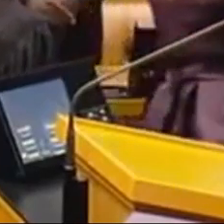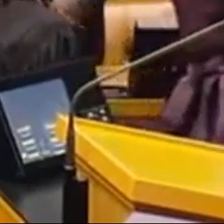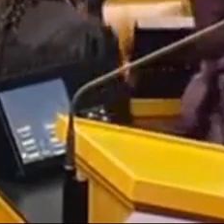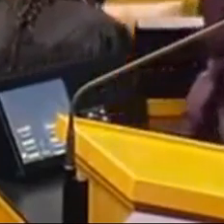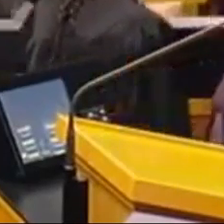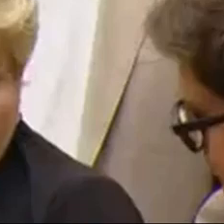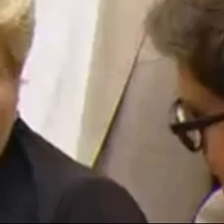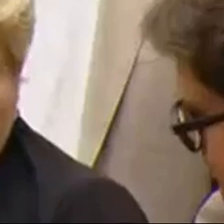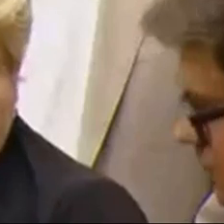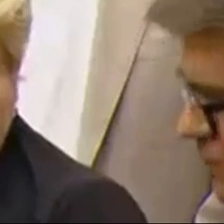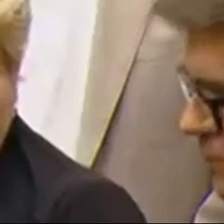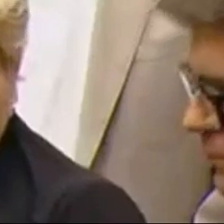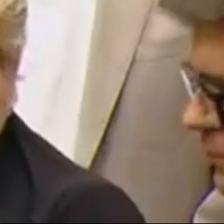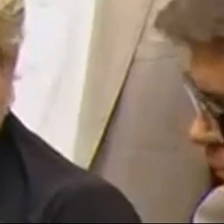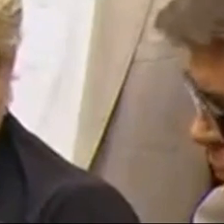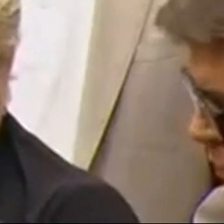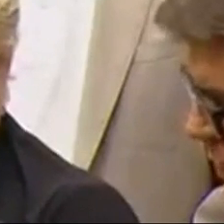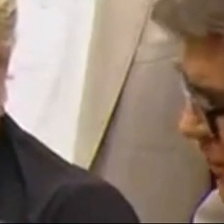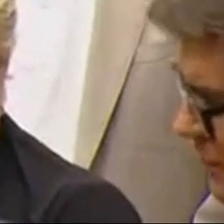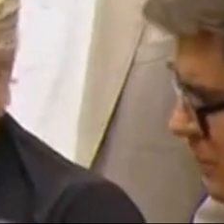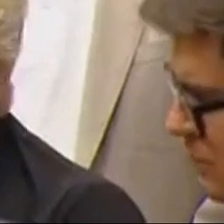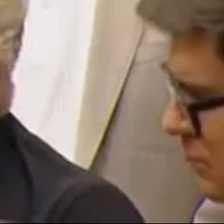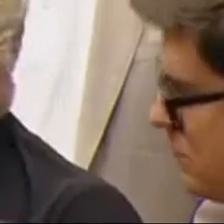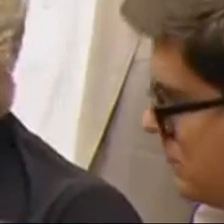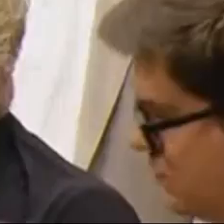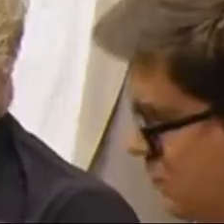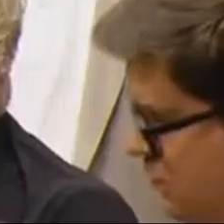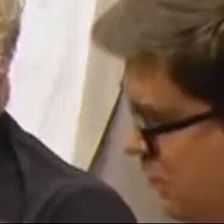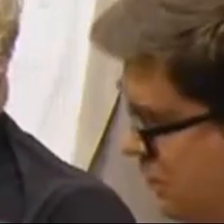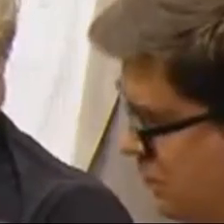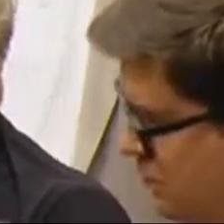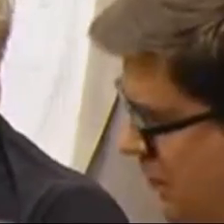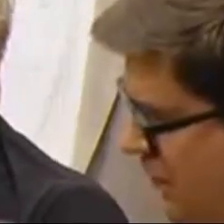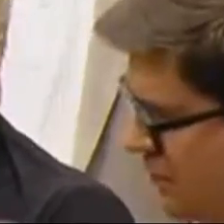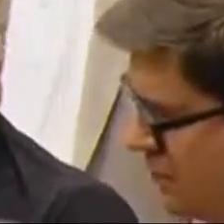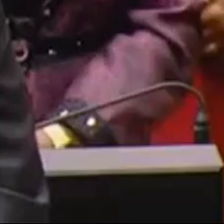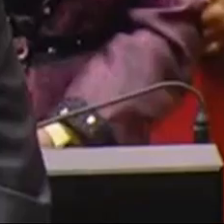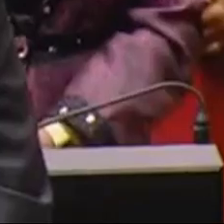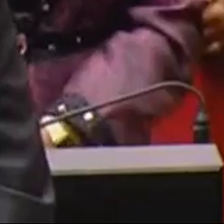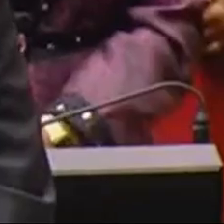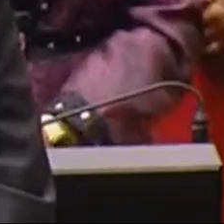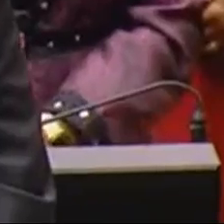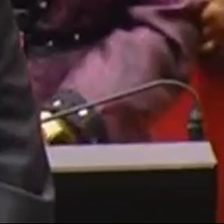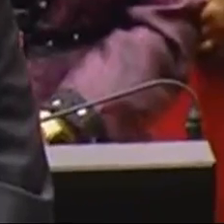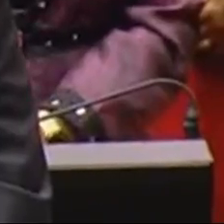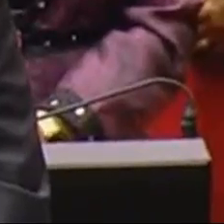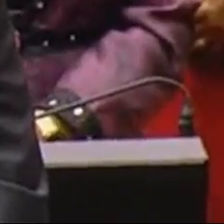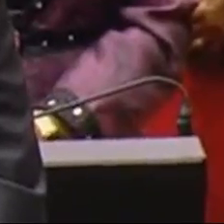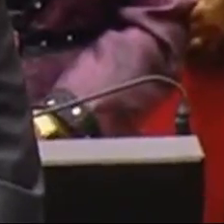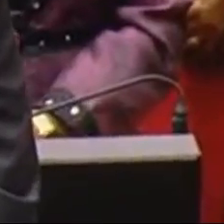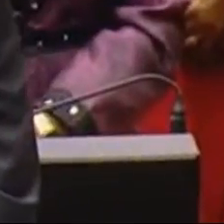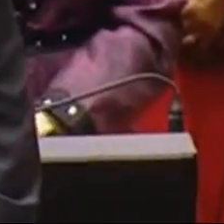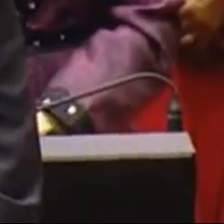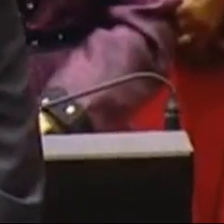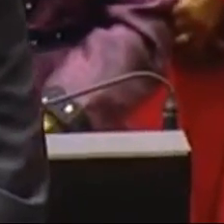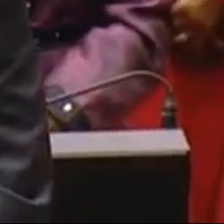Likosalele Kawena, Lizolobo Betomatota Yatutana. Kandaka wenu tobu fuba lizoloba